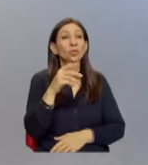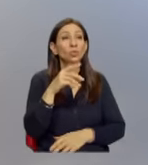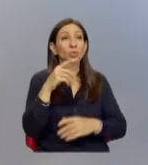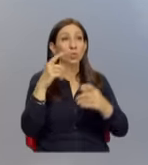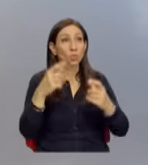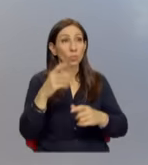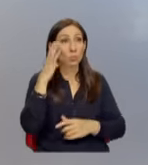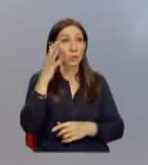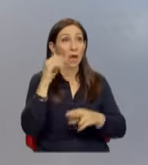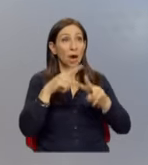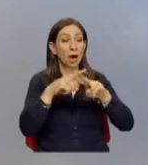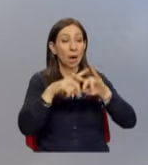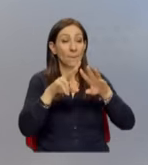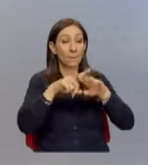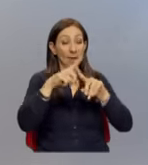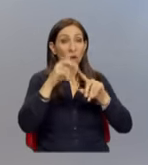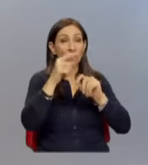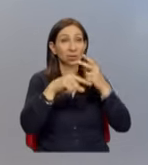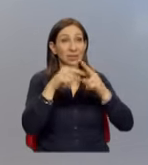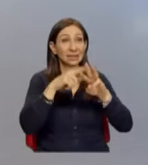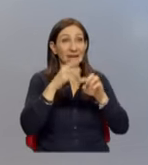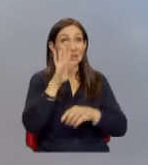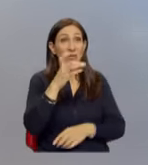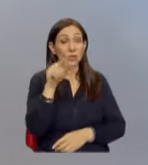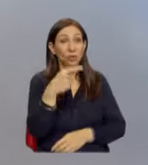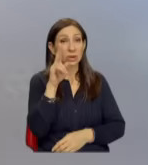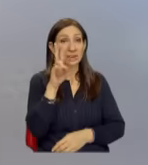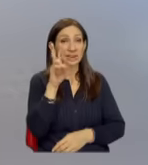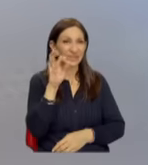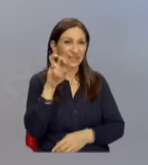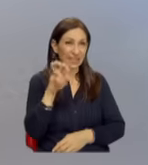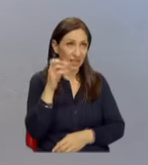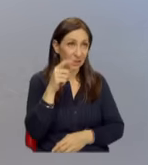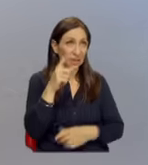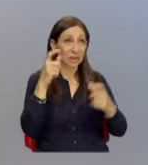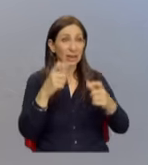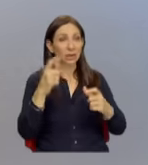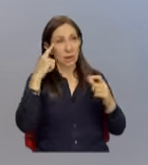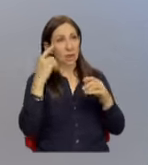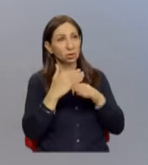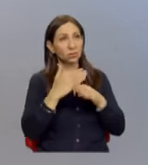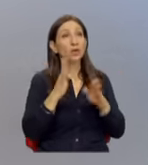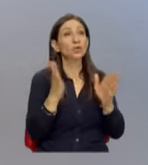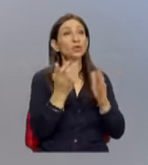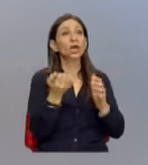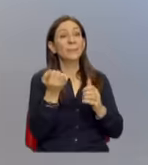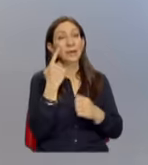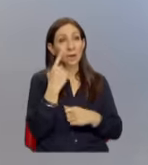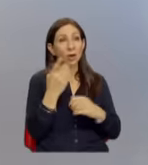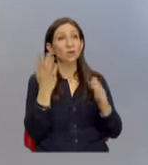profesör. Ahmet Özer %49,8 oy aldı. Burada kent uzayısı var. Küçükçekmece'ye